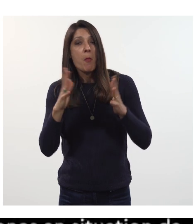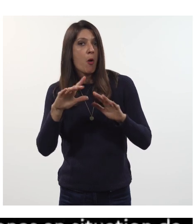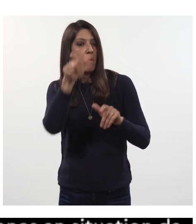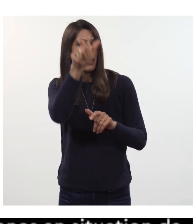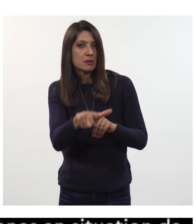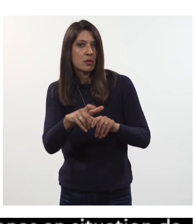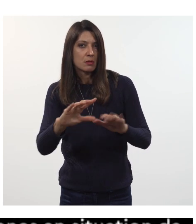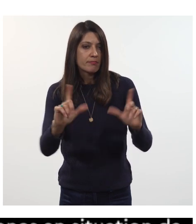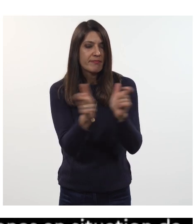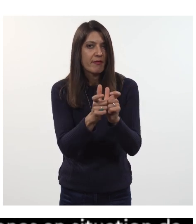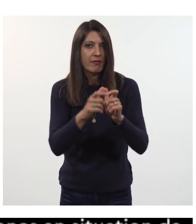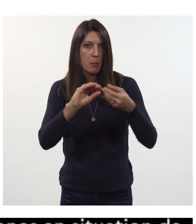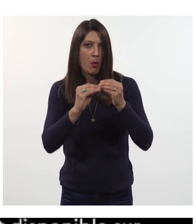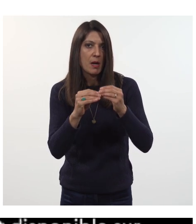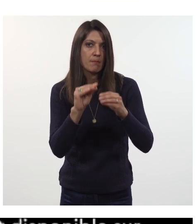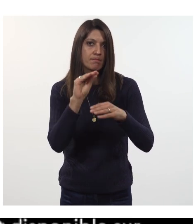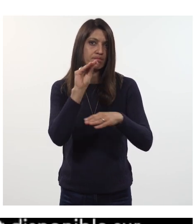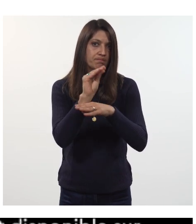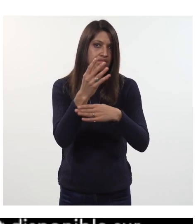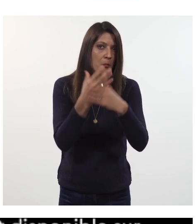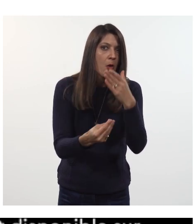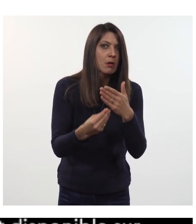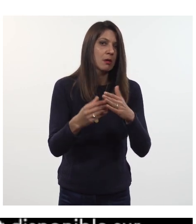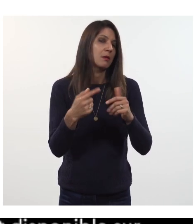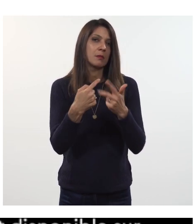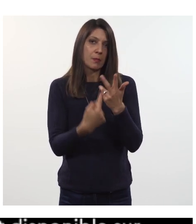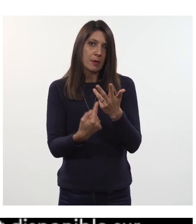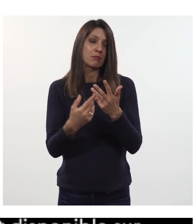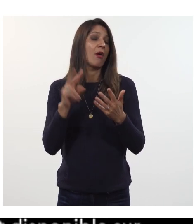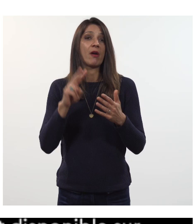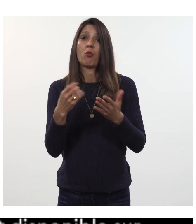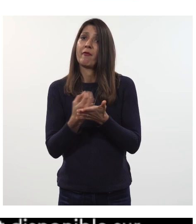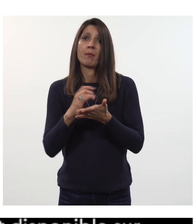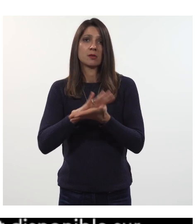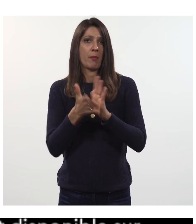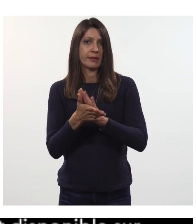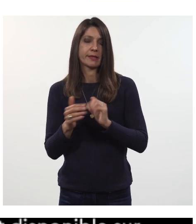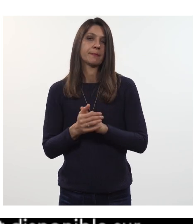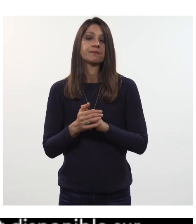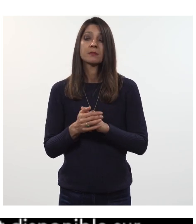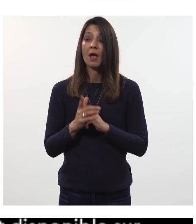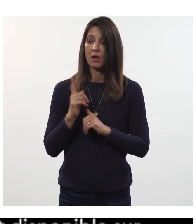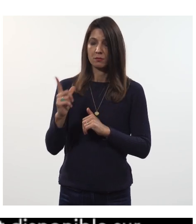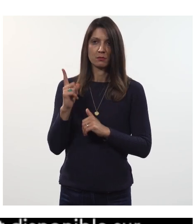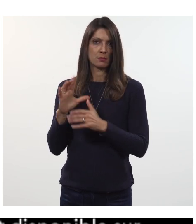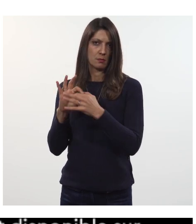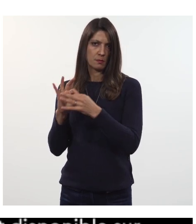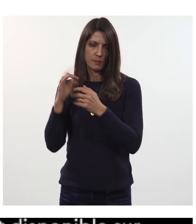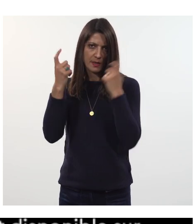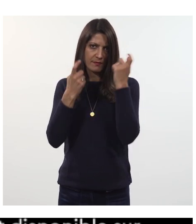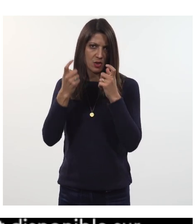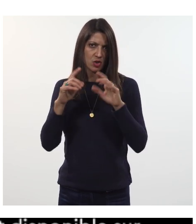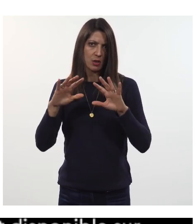être utile. Nous avons également conçu avec le collectif, nous avons surtout traduit en